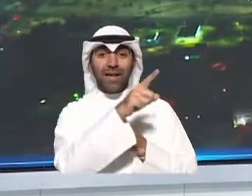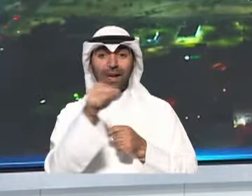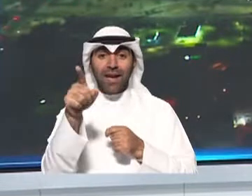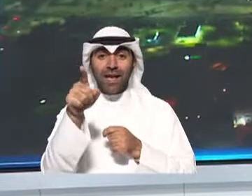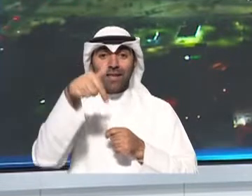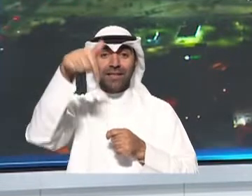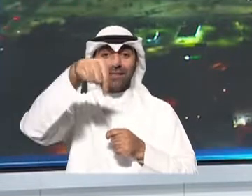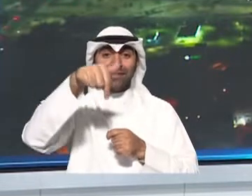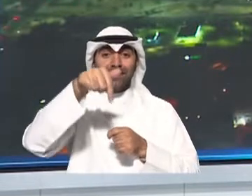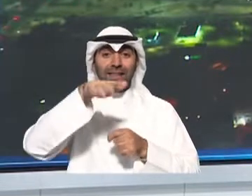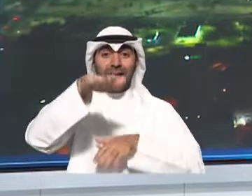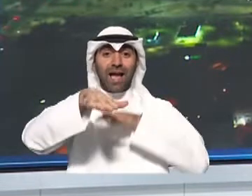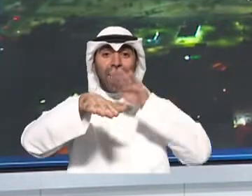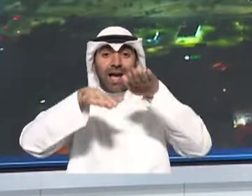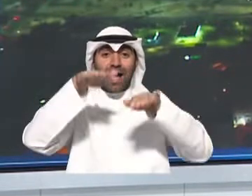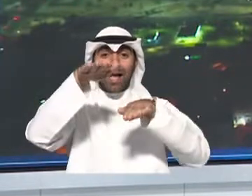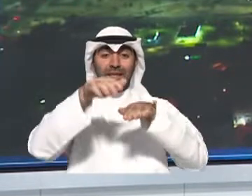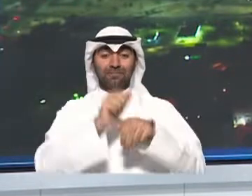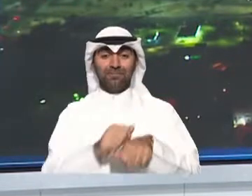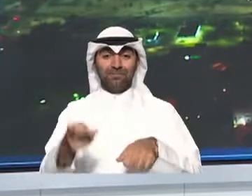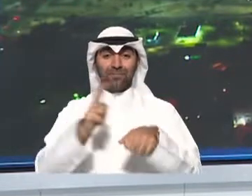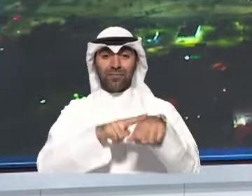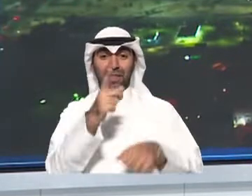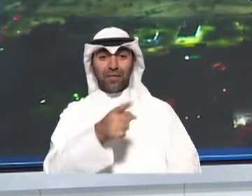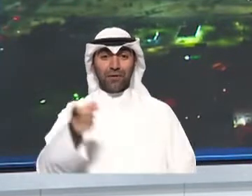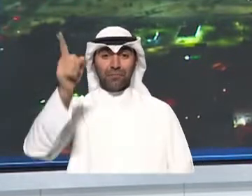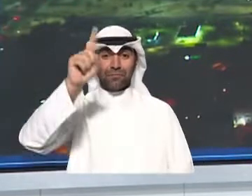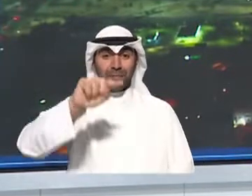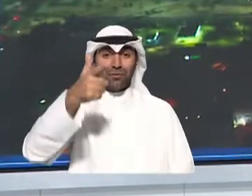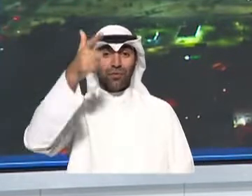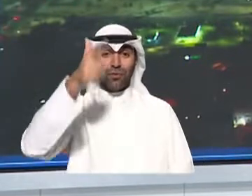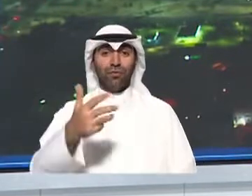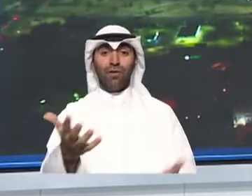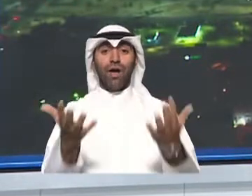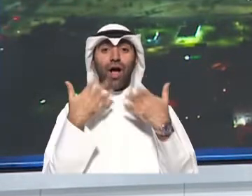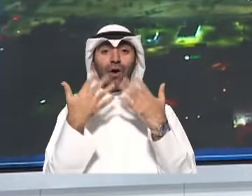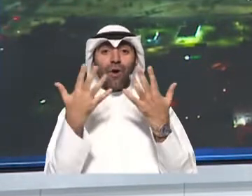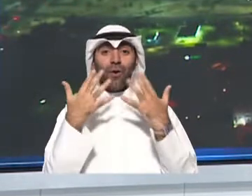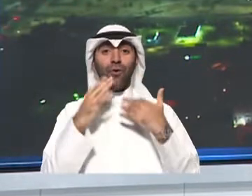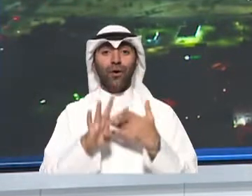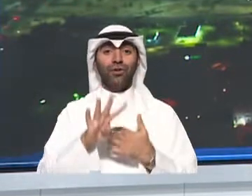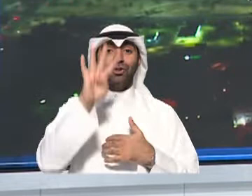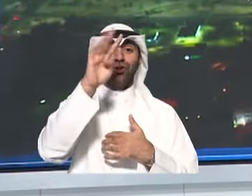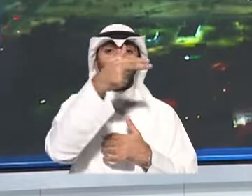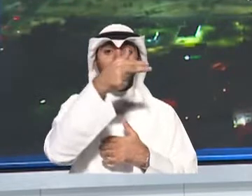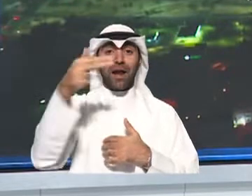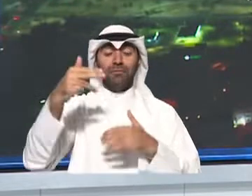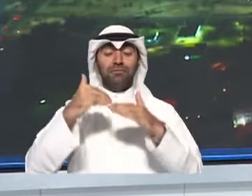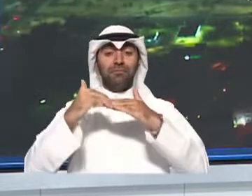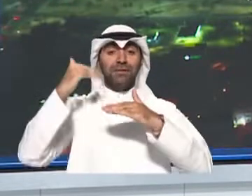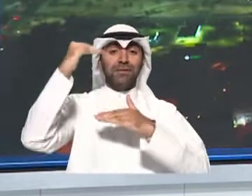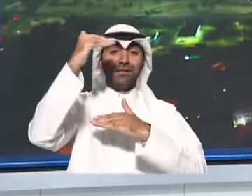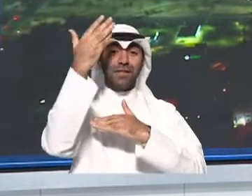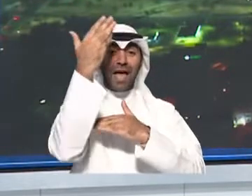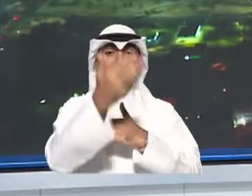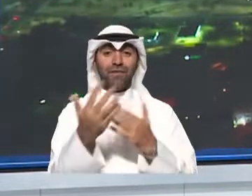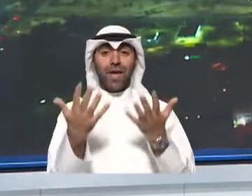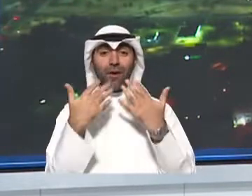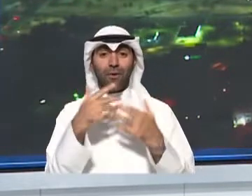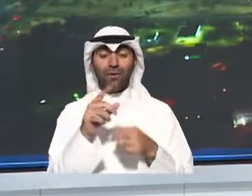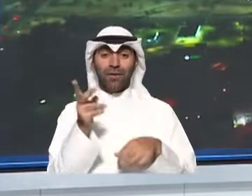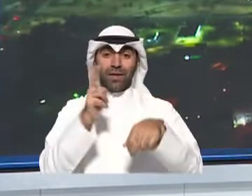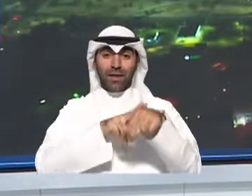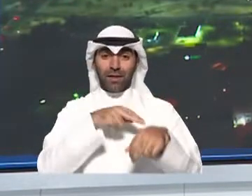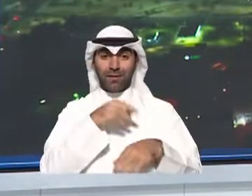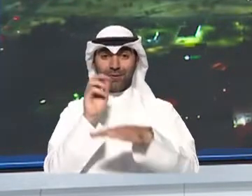راح يرجع معنا في نهار يوم الغد خاصة على المناطق الشمالية والشمالية الغربية من البلاد، وأيضا راح تكون مصحوبة بفرص